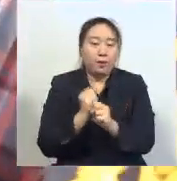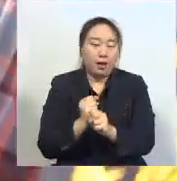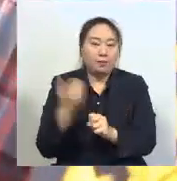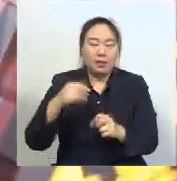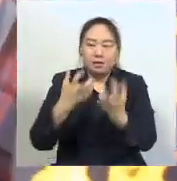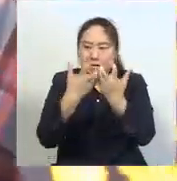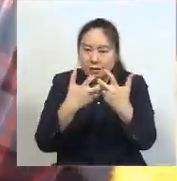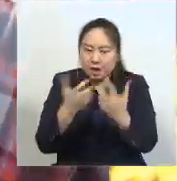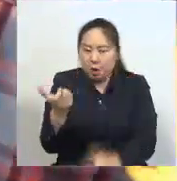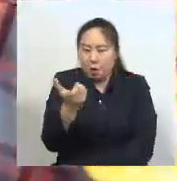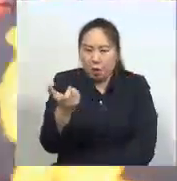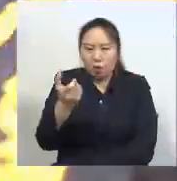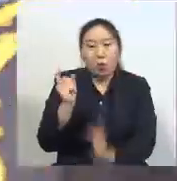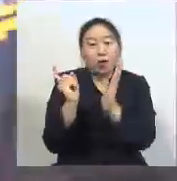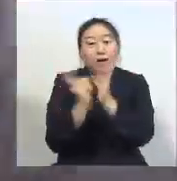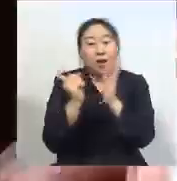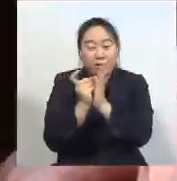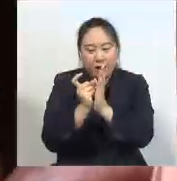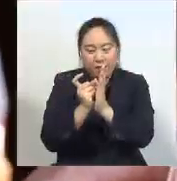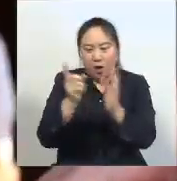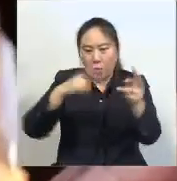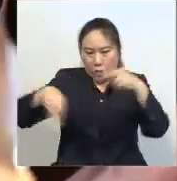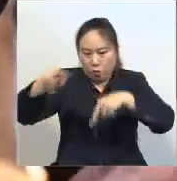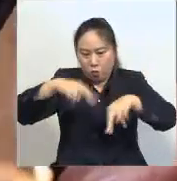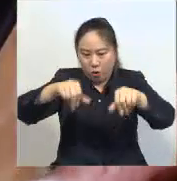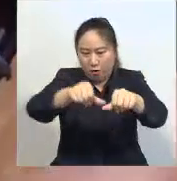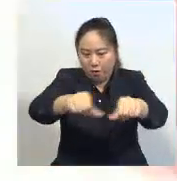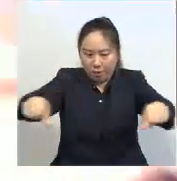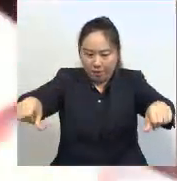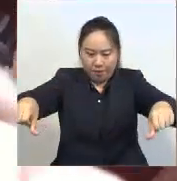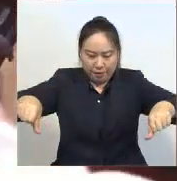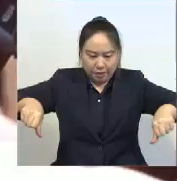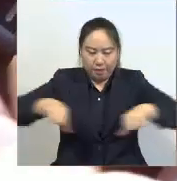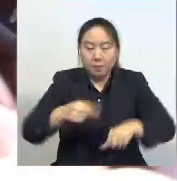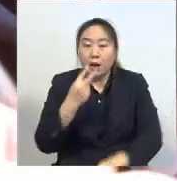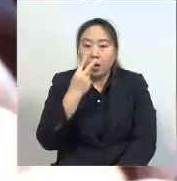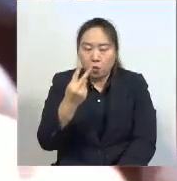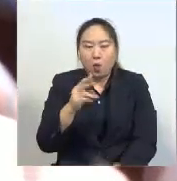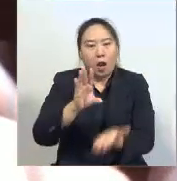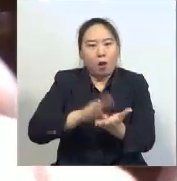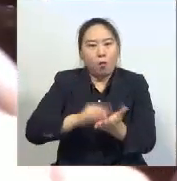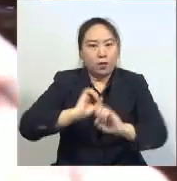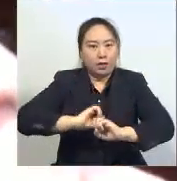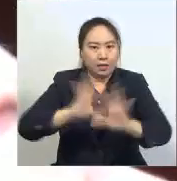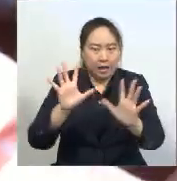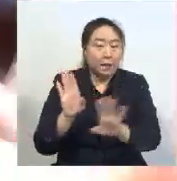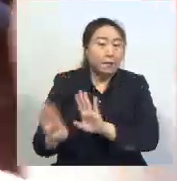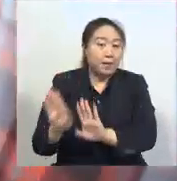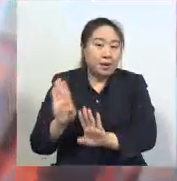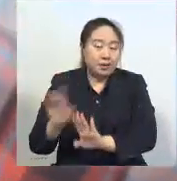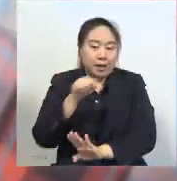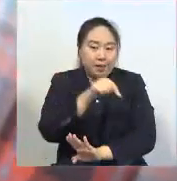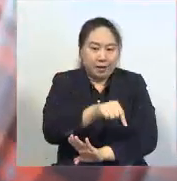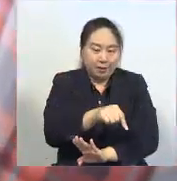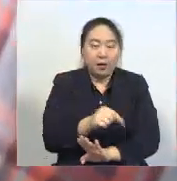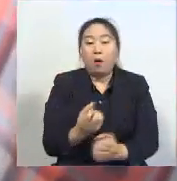รังวัดแนวเขตโดยรอบและบริเวณพื้นที่ฟาร์มไก่เพื่อให้ได้ข้อมูลที่ชัดเจนนำมาเทียบกับแผนที่แนว